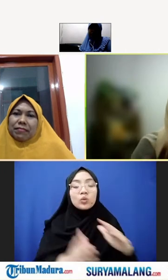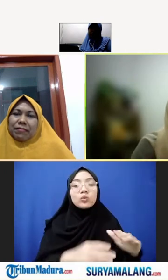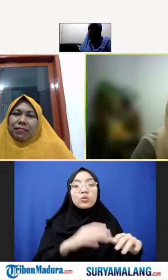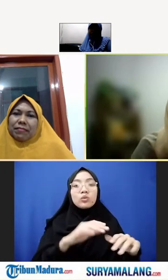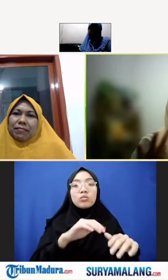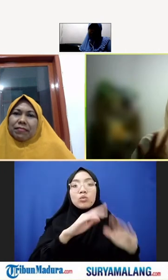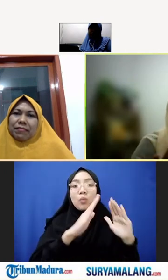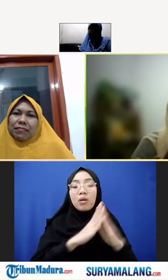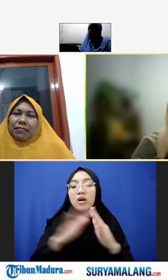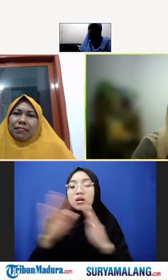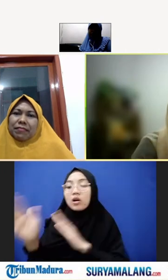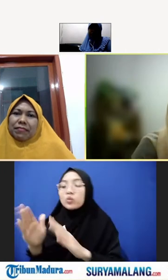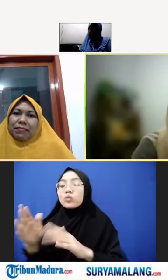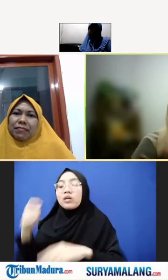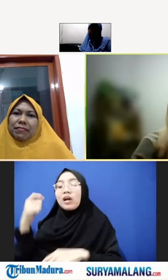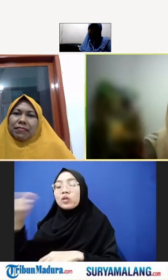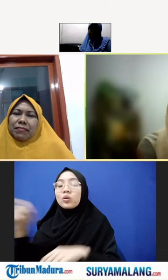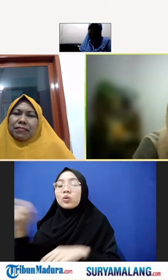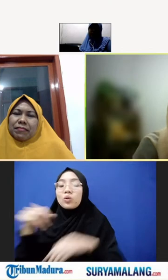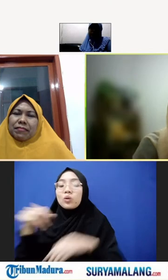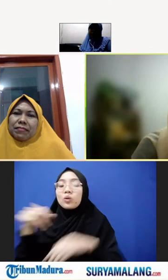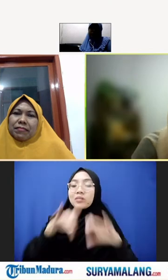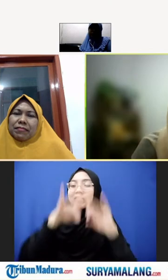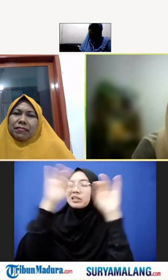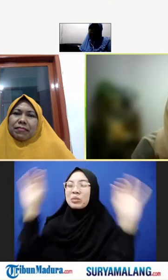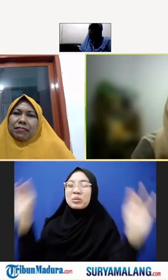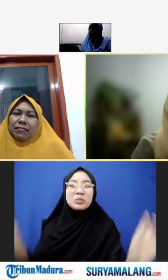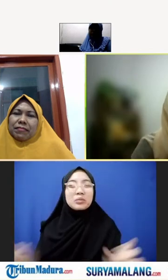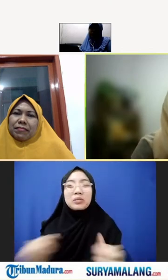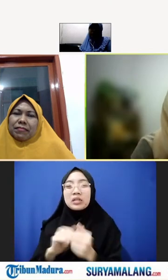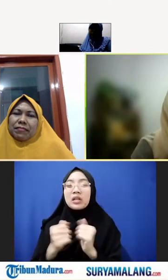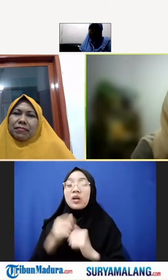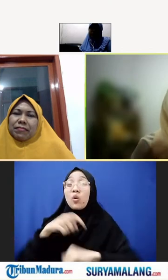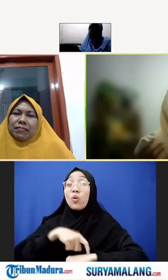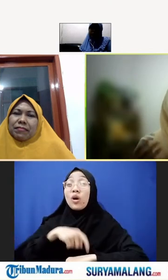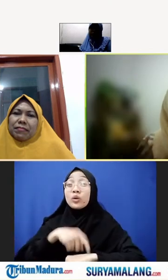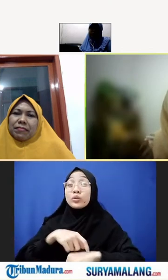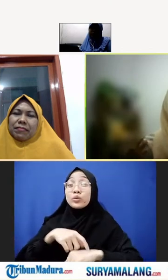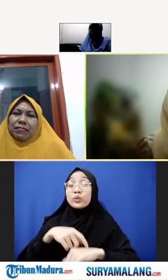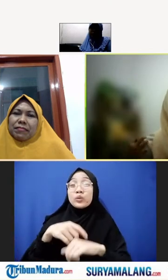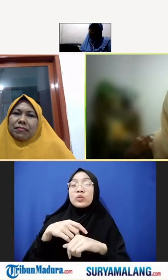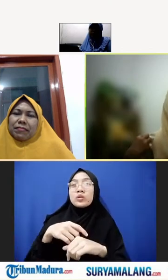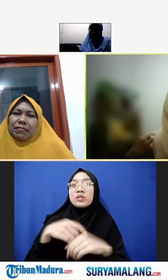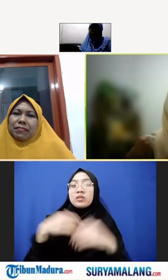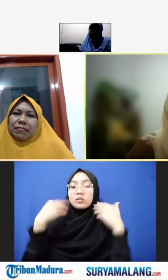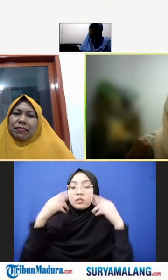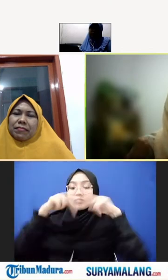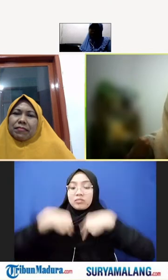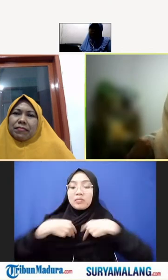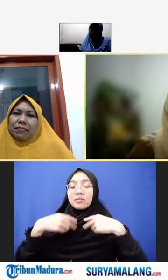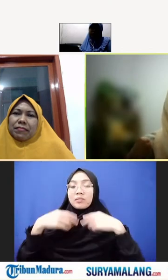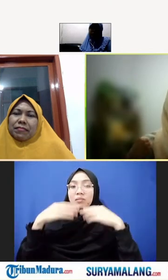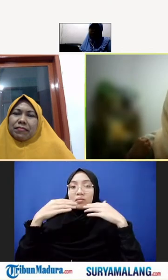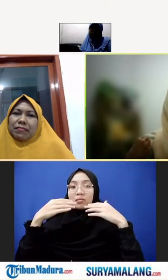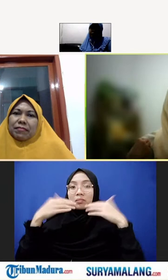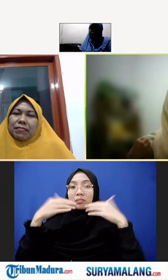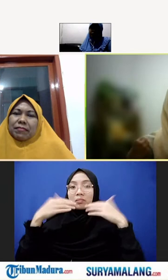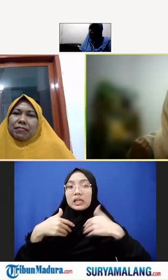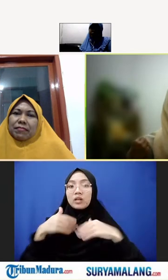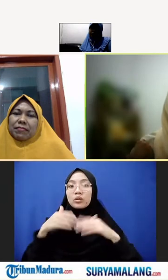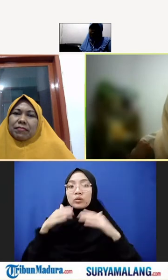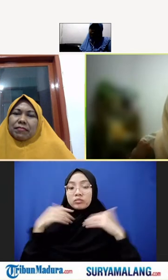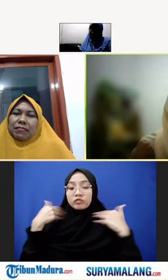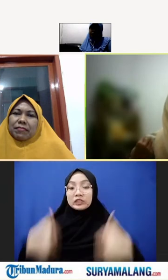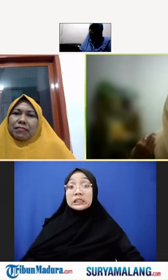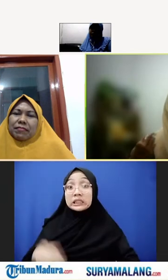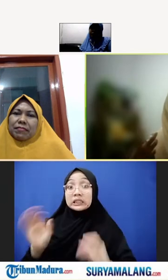anak, masalah lain-lain. Kalau nggak ada waktu untuk fisik kita, nggak ada olahraga,